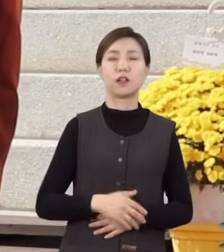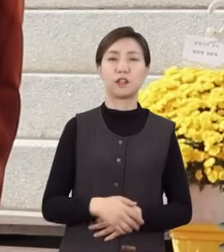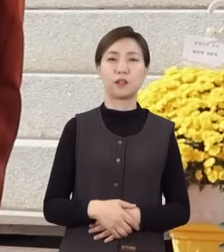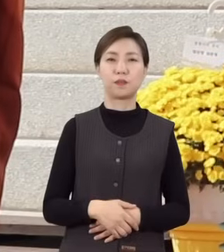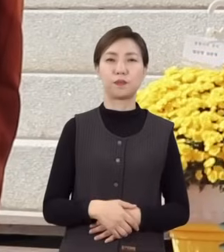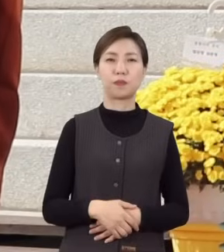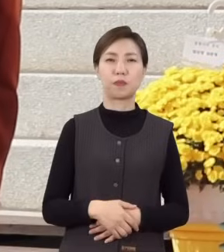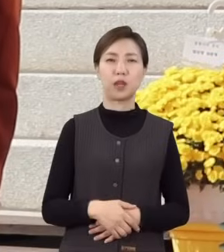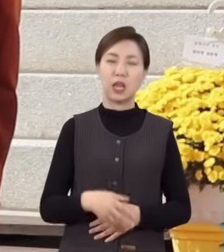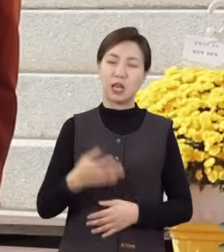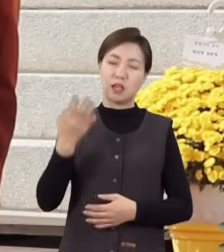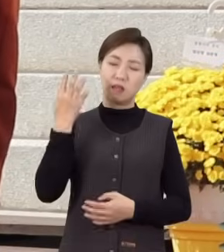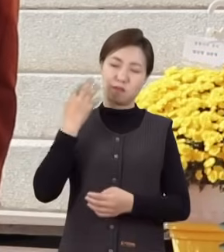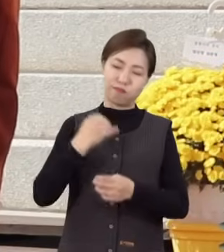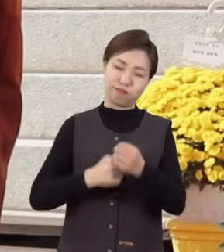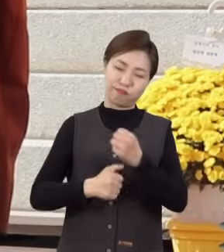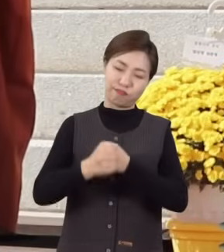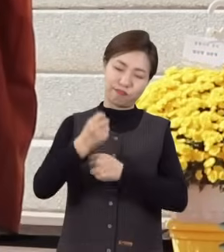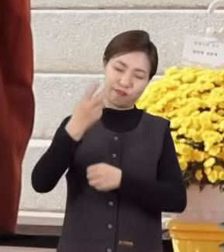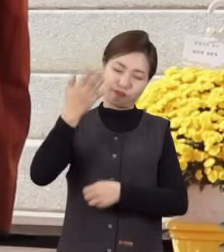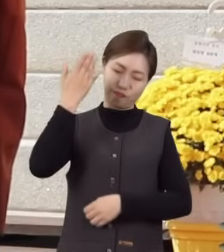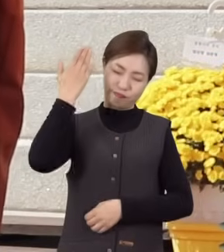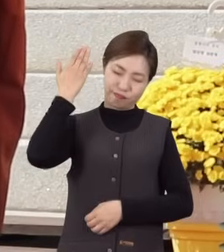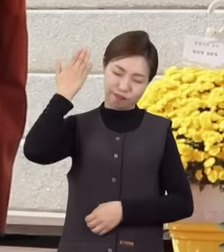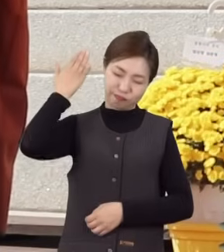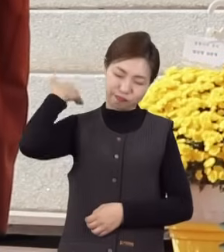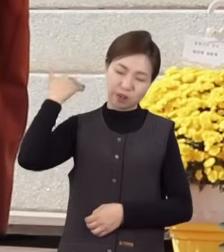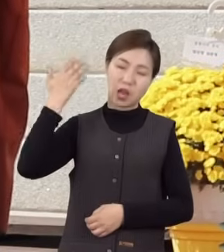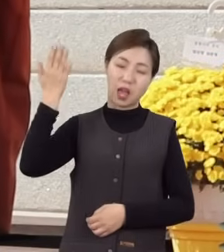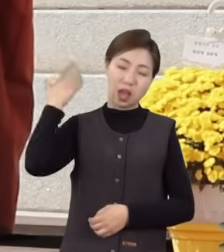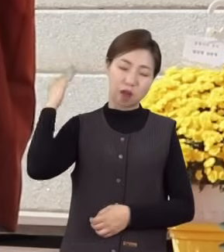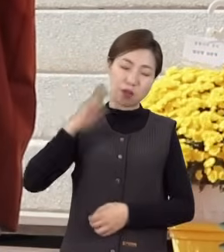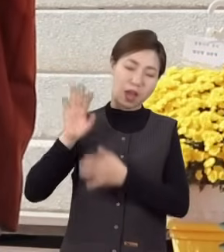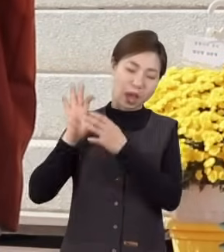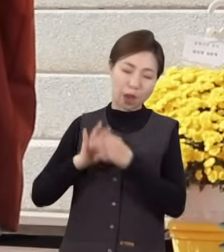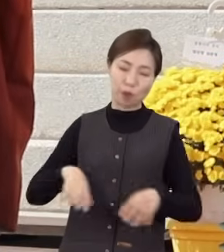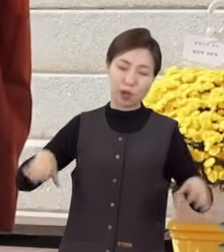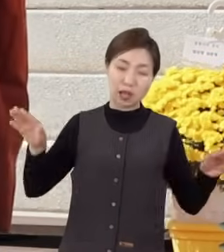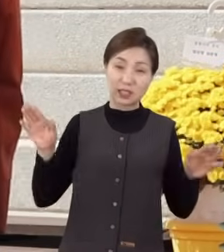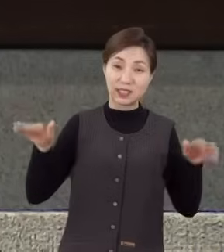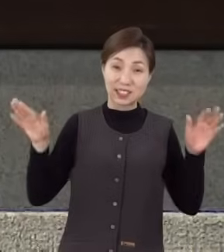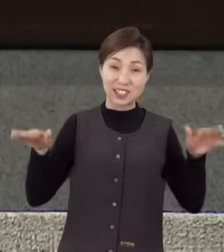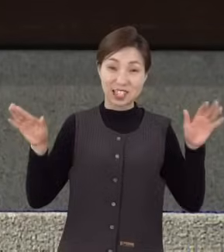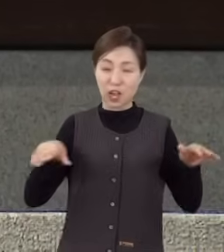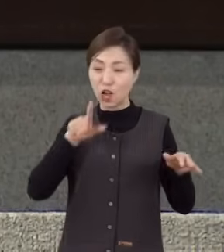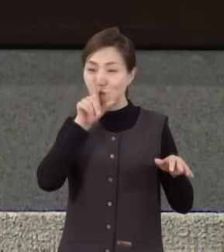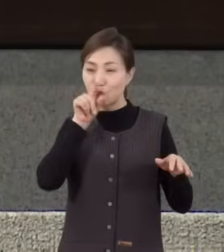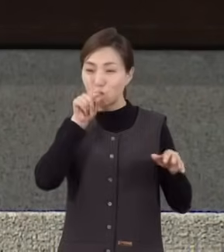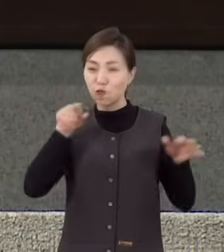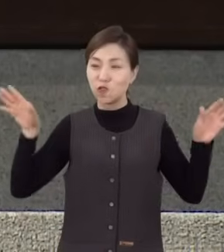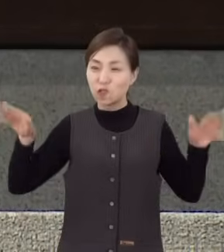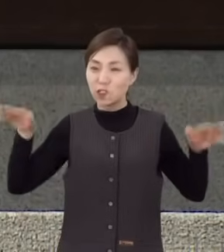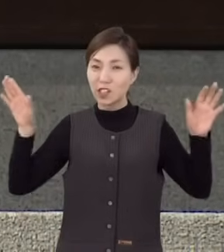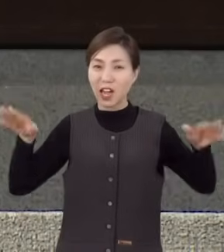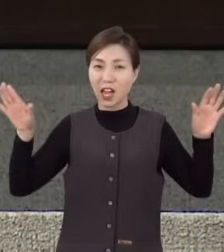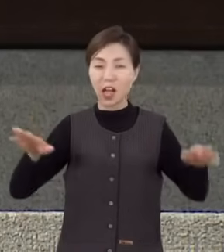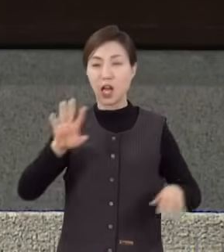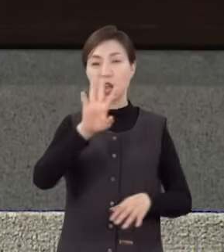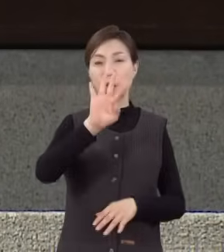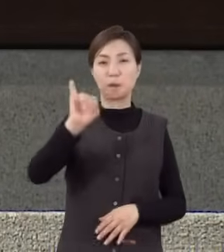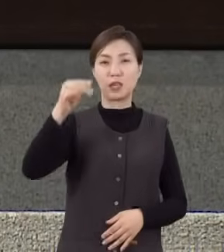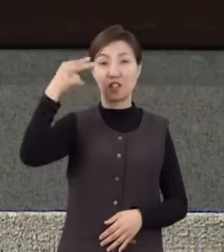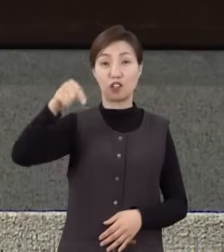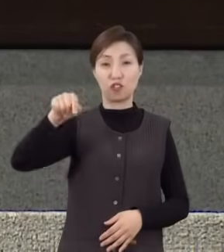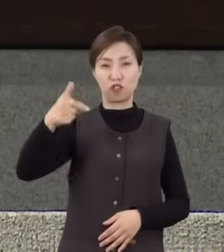수없이 헤아릴 수 없는 시간 동안, 억겁의 세월 동안 비둘기로 살다가 비둘기 몸을 버리고 난